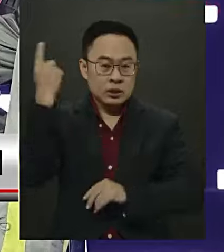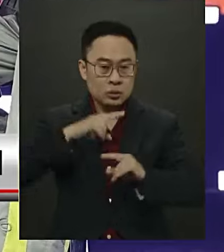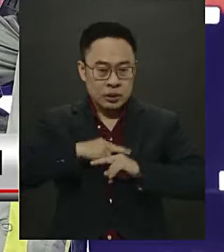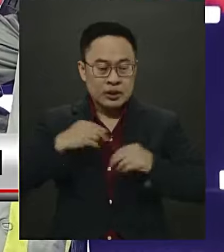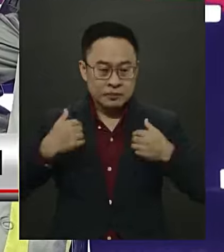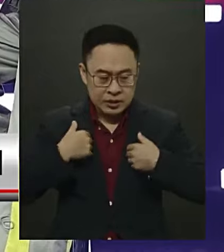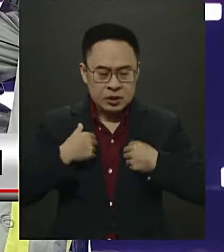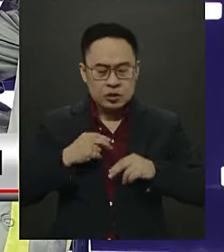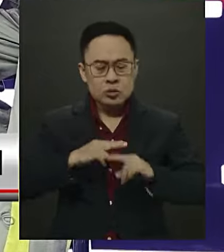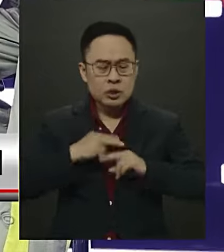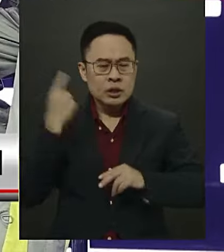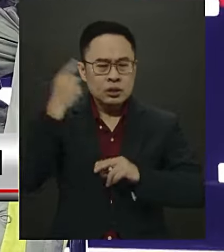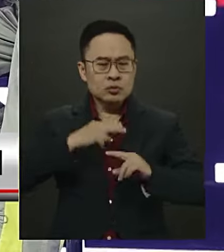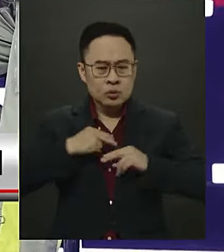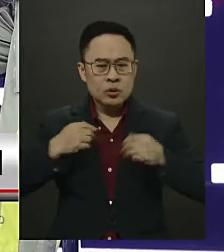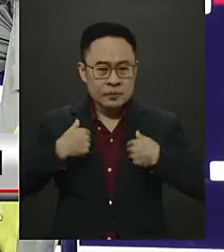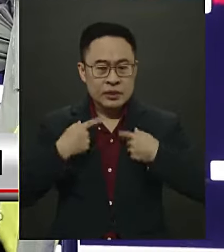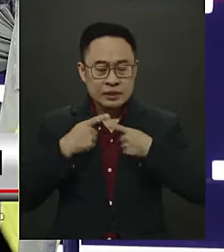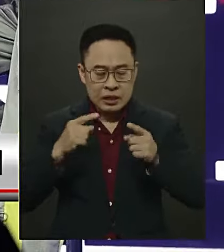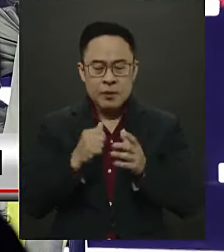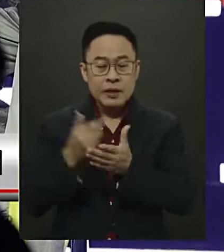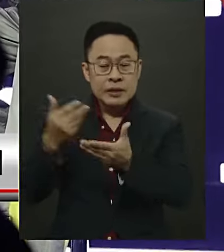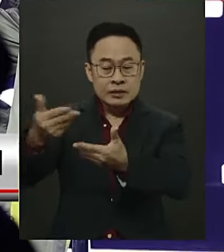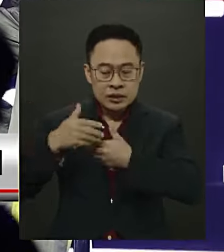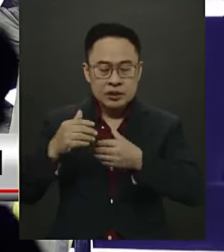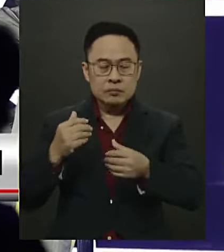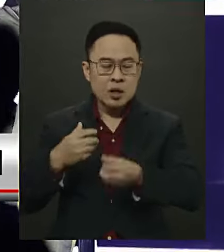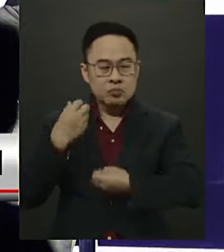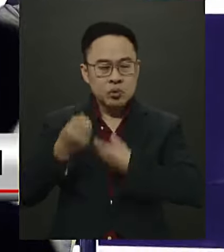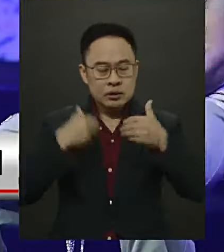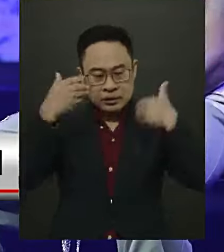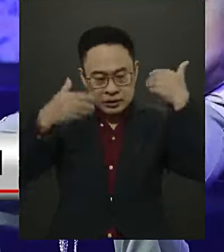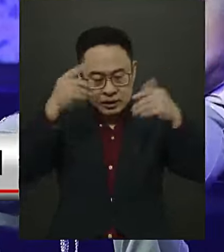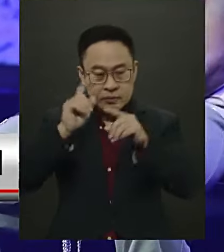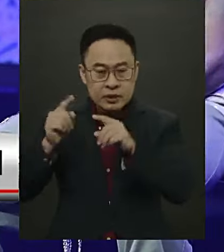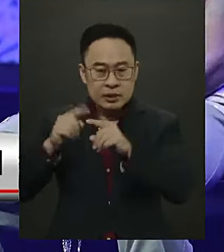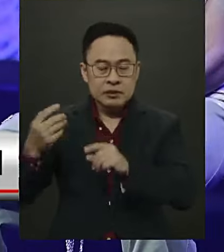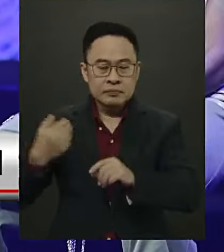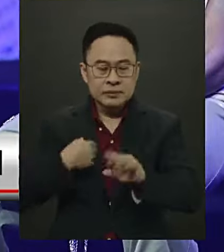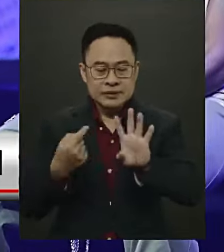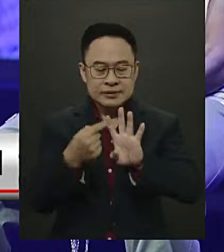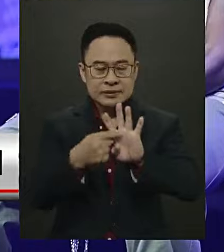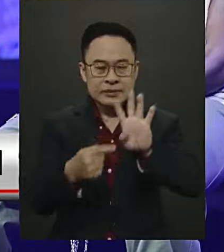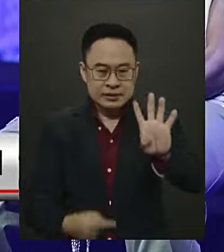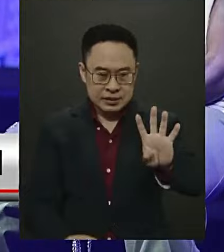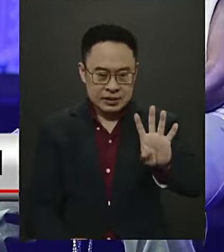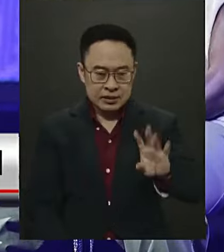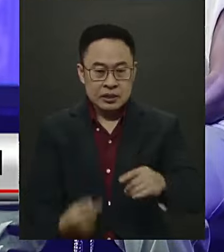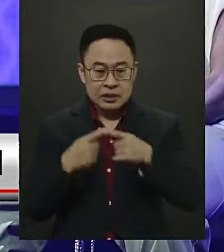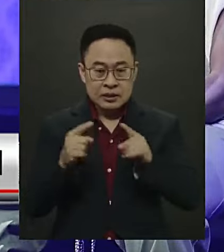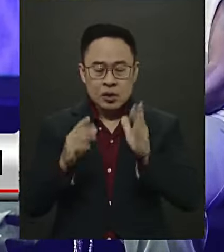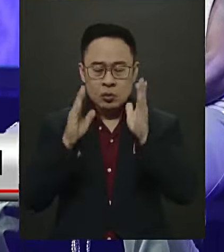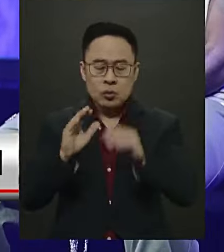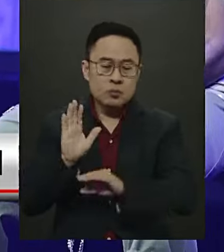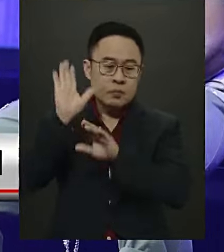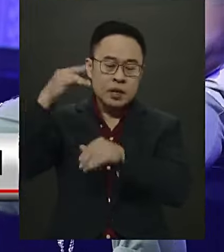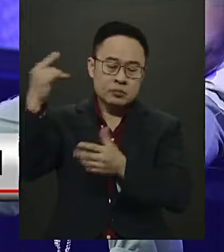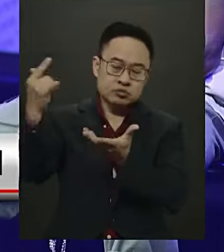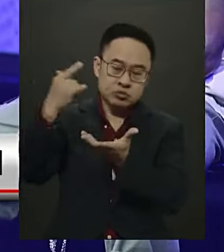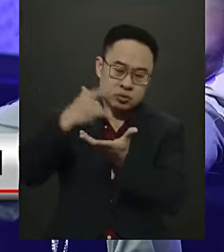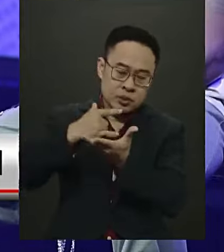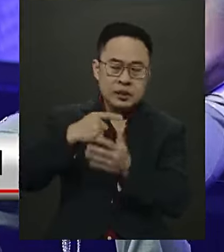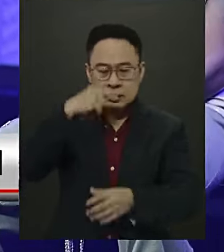ส่วนตัวซึ่งพีชี่เชื่อว่าการมาเที่ยวส่วนตัวน่าจะมีมาแหละอาจจะแบบไปนอนพักที่โร